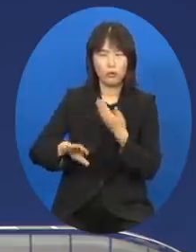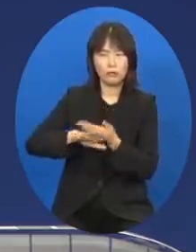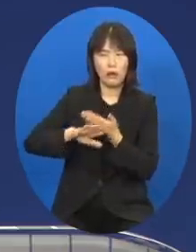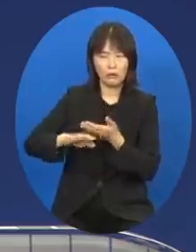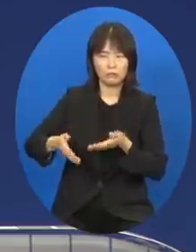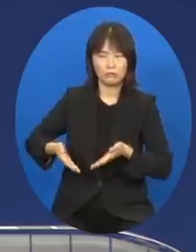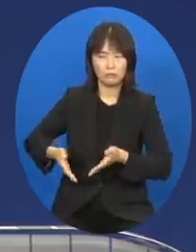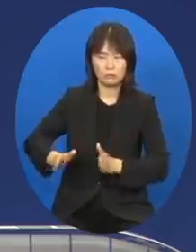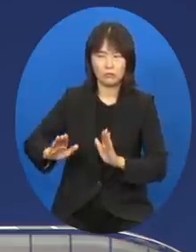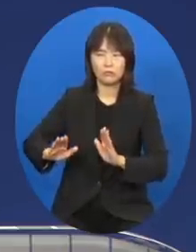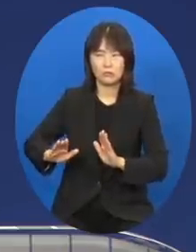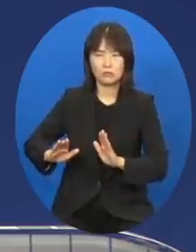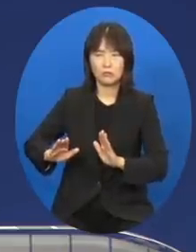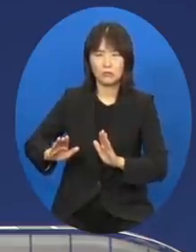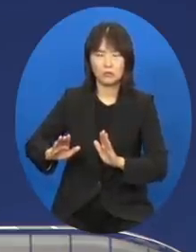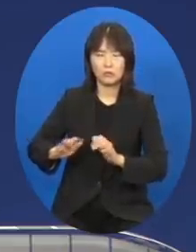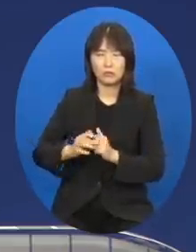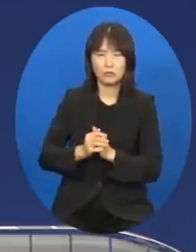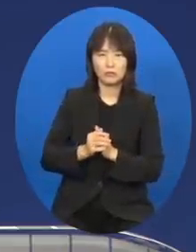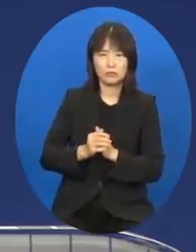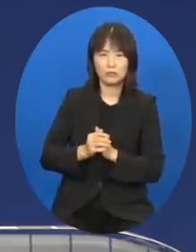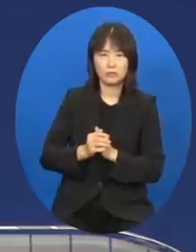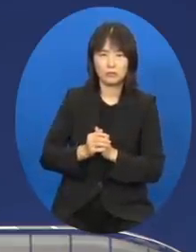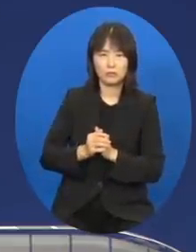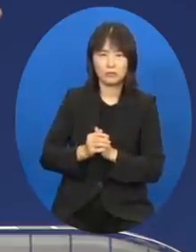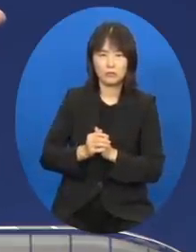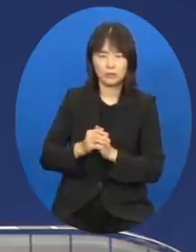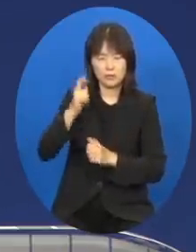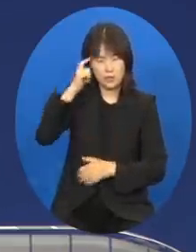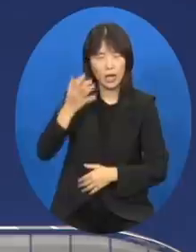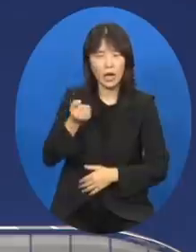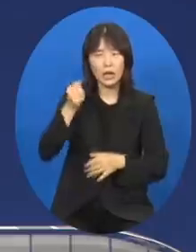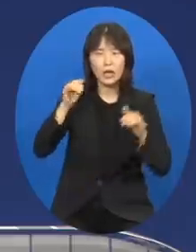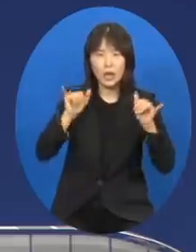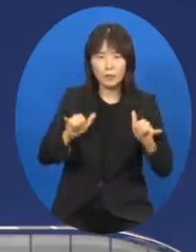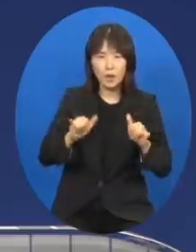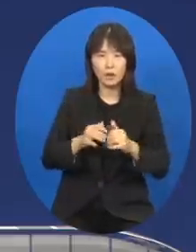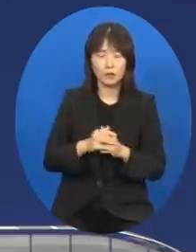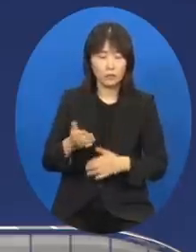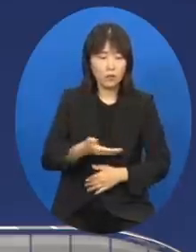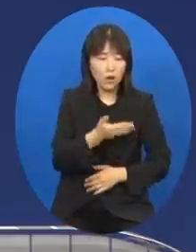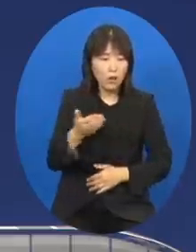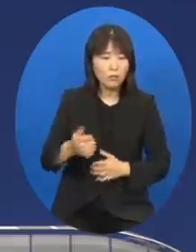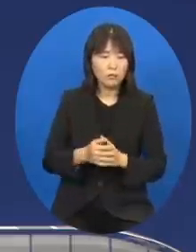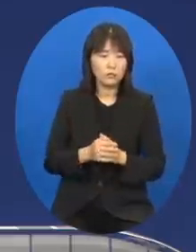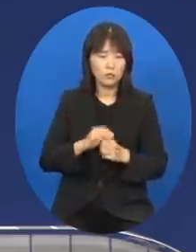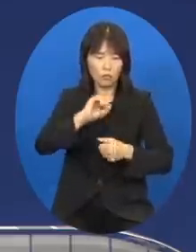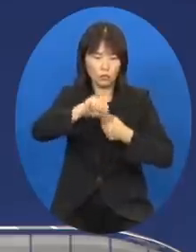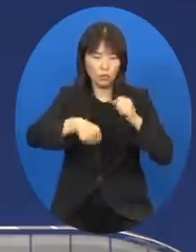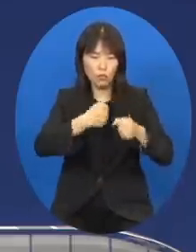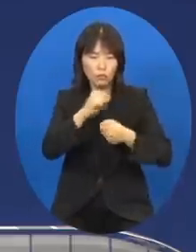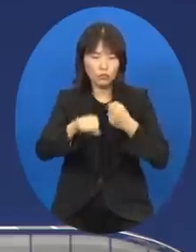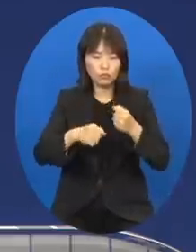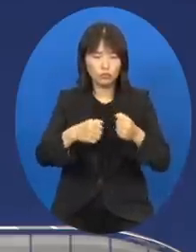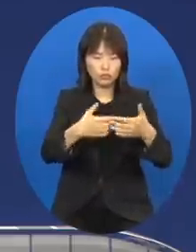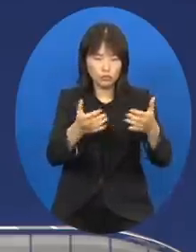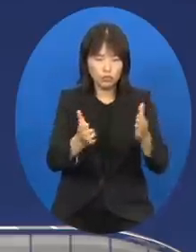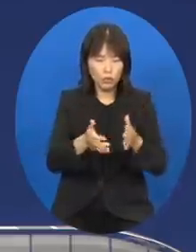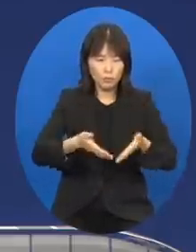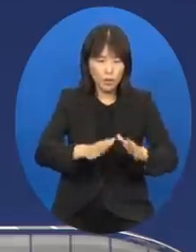봐 여러분 중에 짐승 우리에서 태어나신 분 있나요?